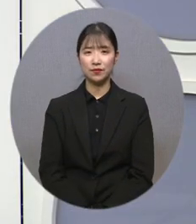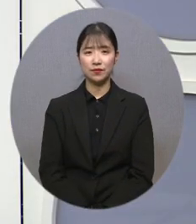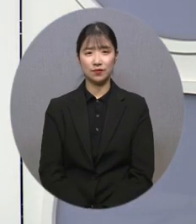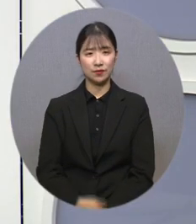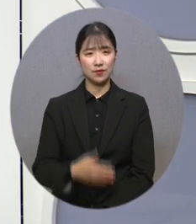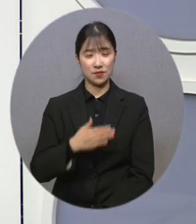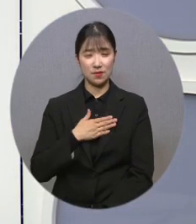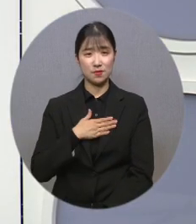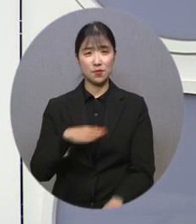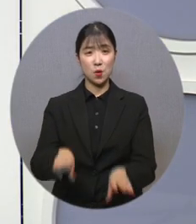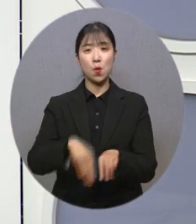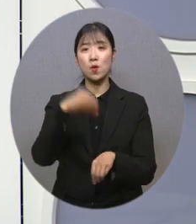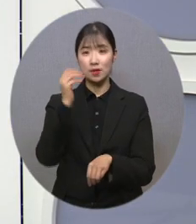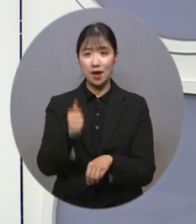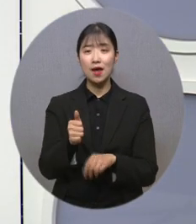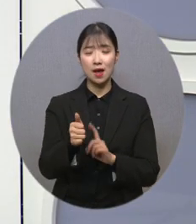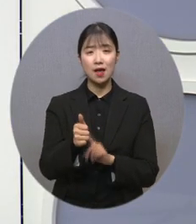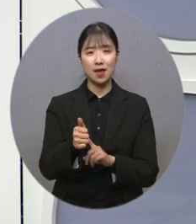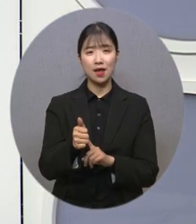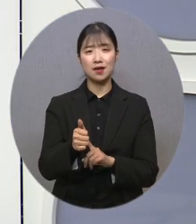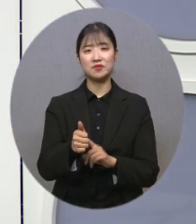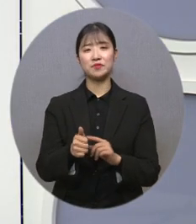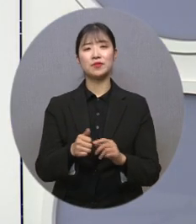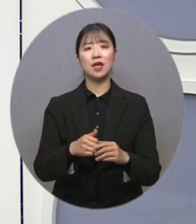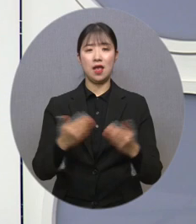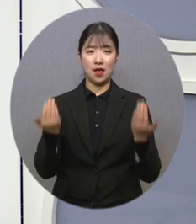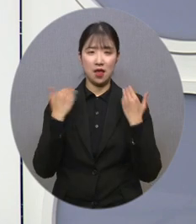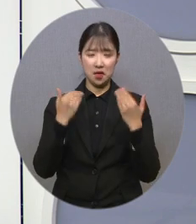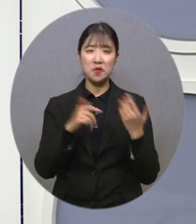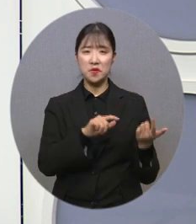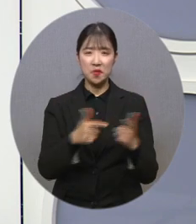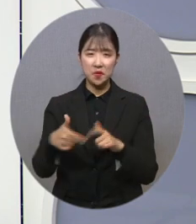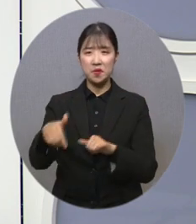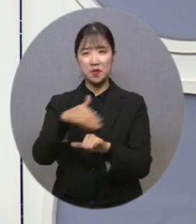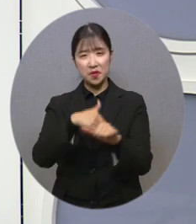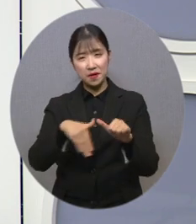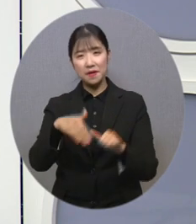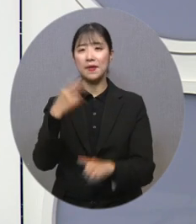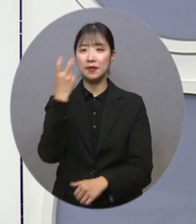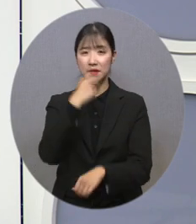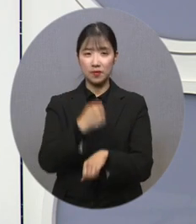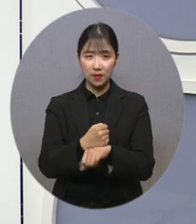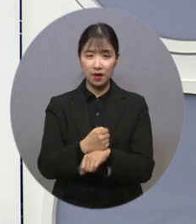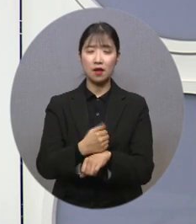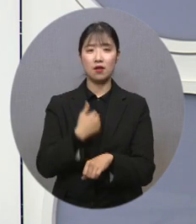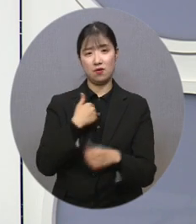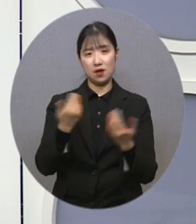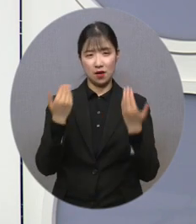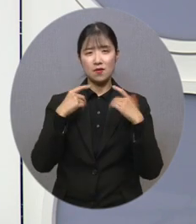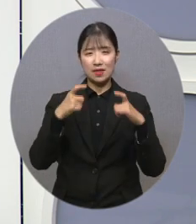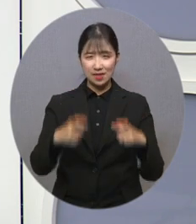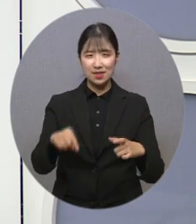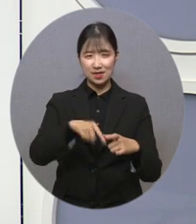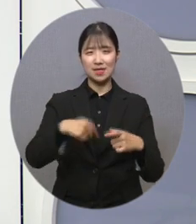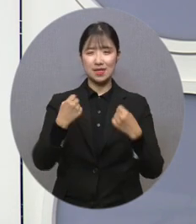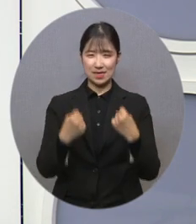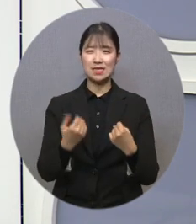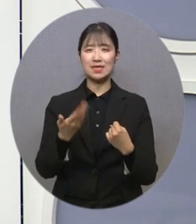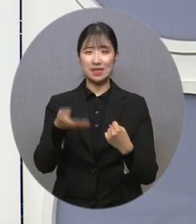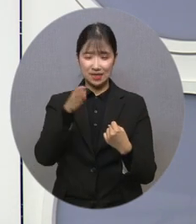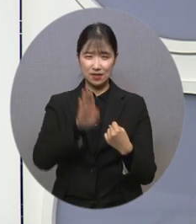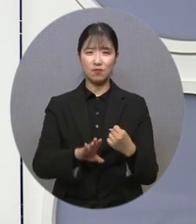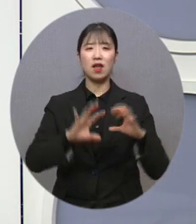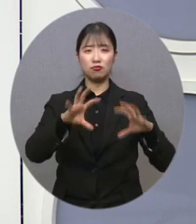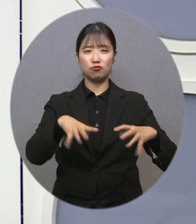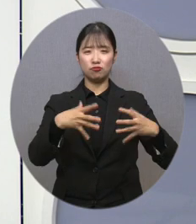제가 총장으로 부임하고 이제 학교의 여러 상황을 살피고. 우리 학교도 지역에 있지만 국제화를